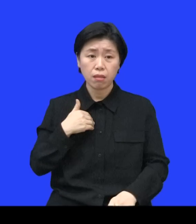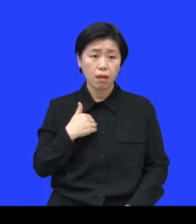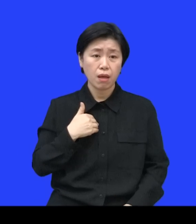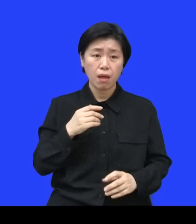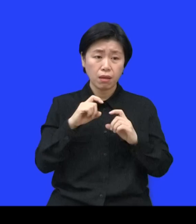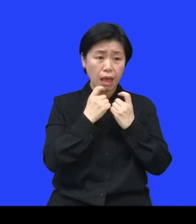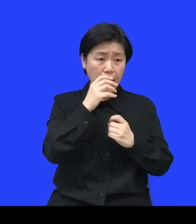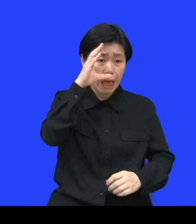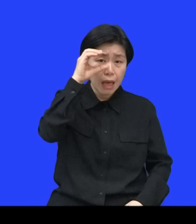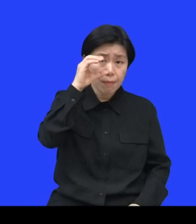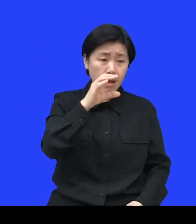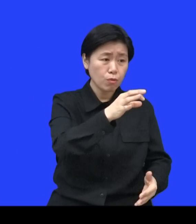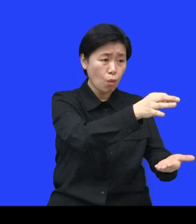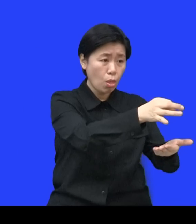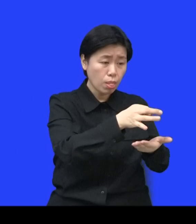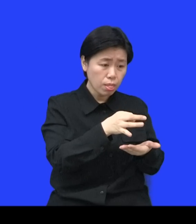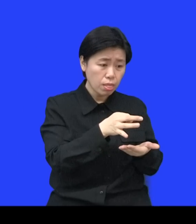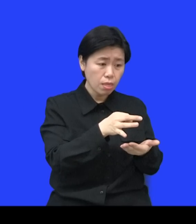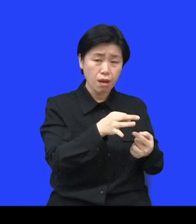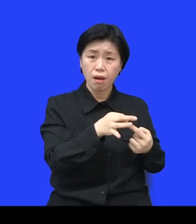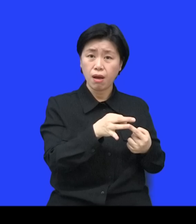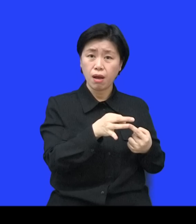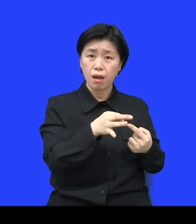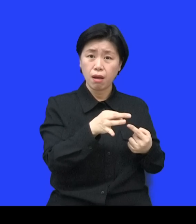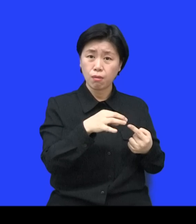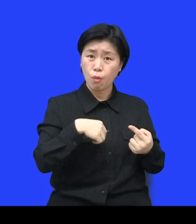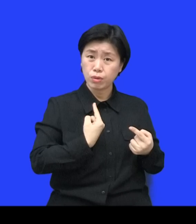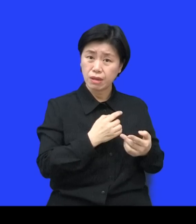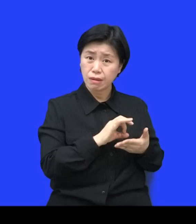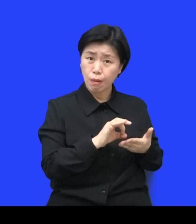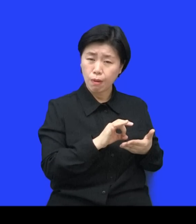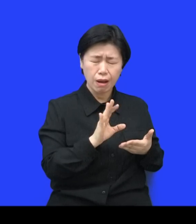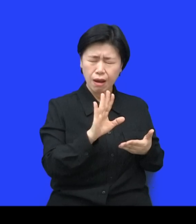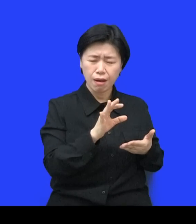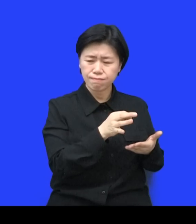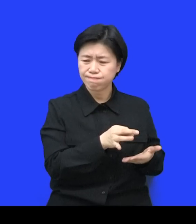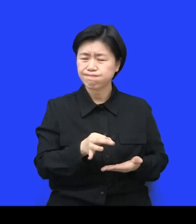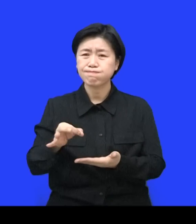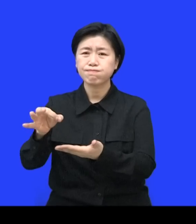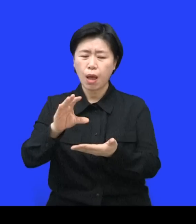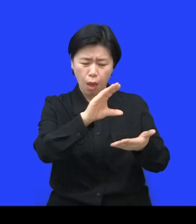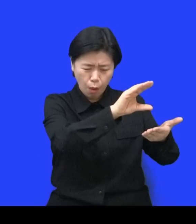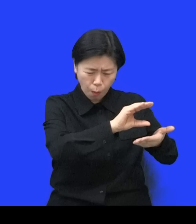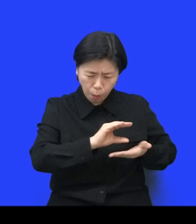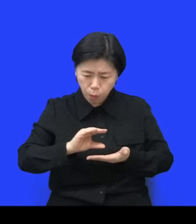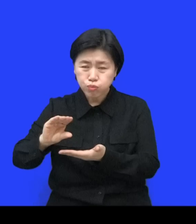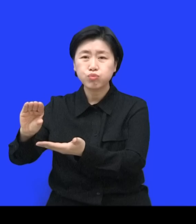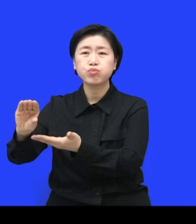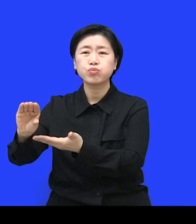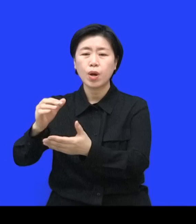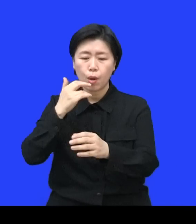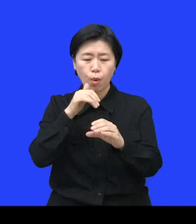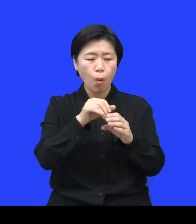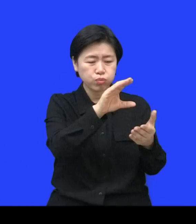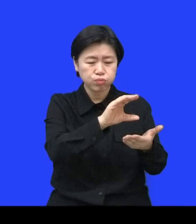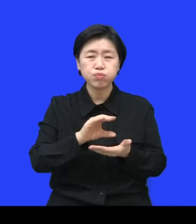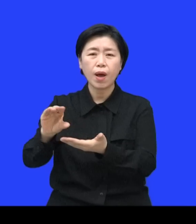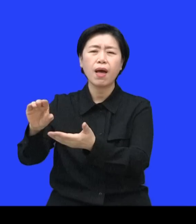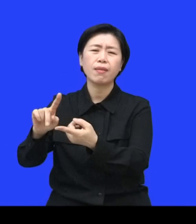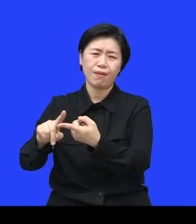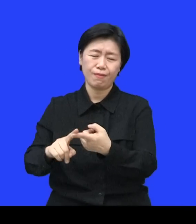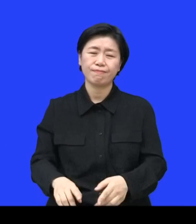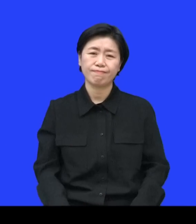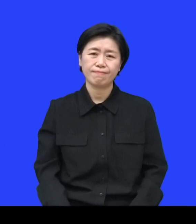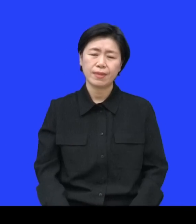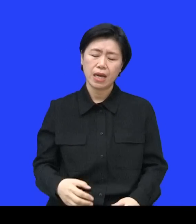뭐 몇십만 원 받았다고 그 어떻게 제 손으로 제 그 수중으로 들어갑니까? 그러니까 봉투 그대로 드리는 거예요. 근데 그러니까 마음속에